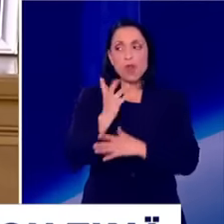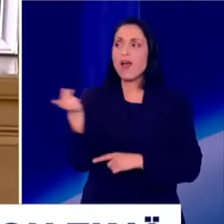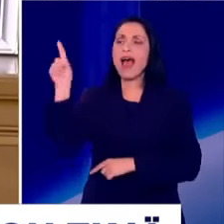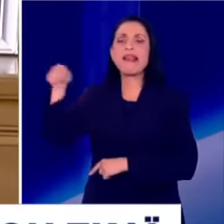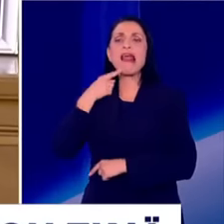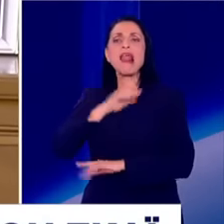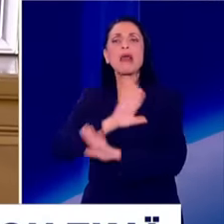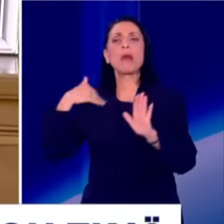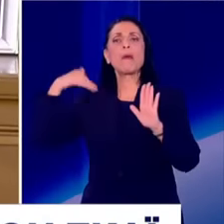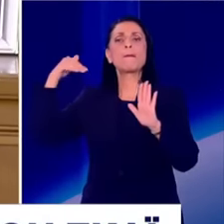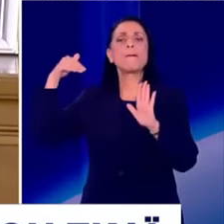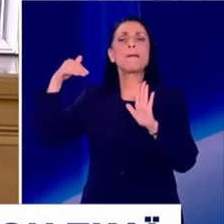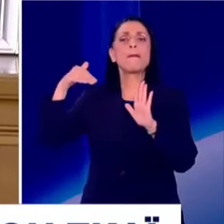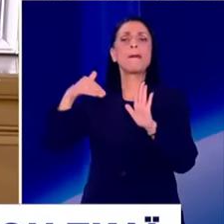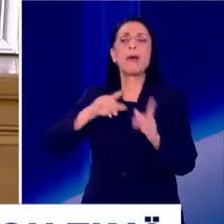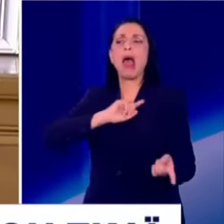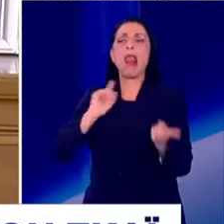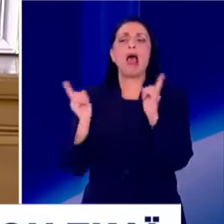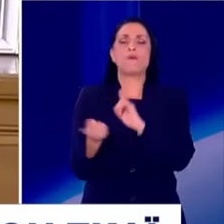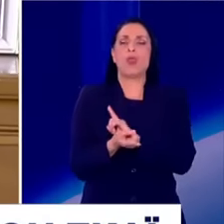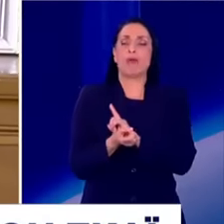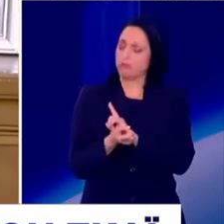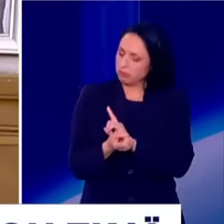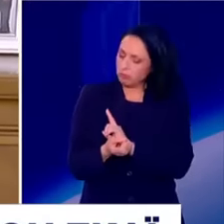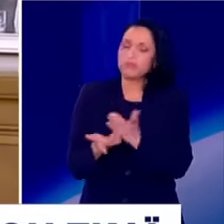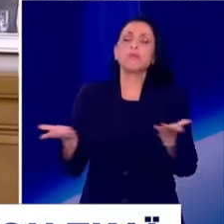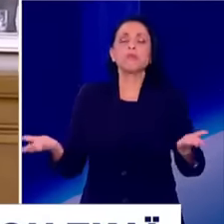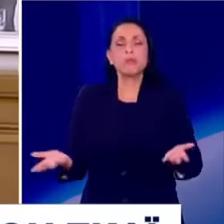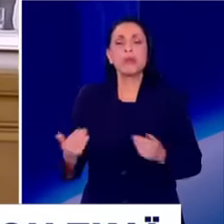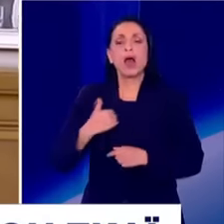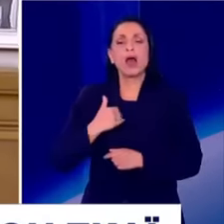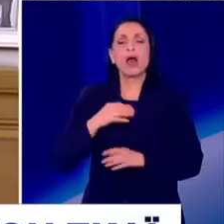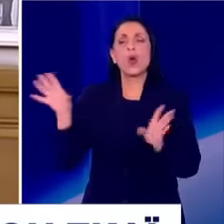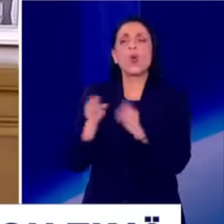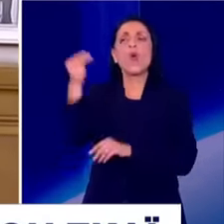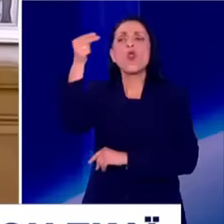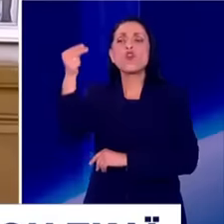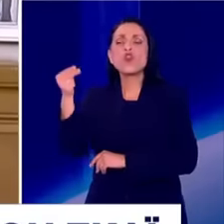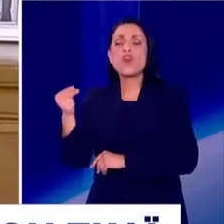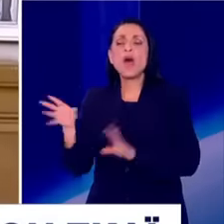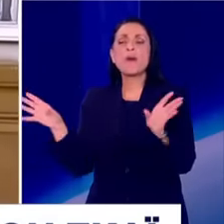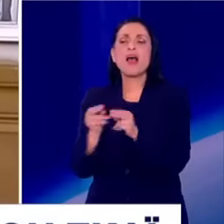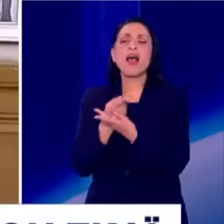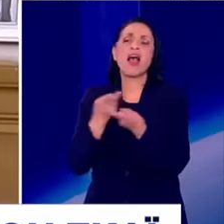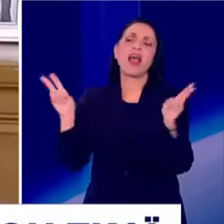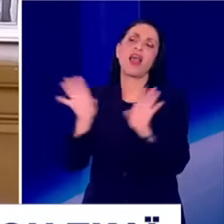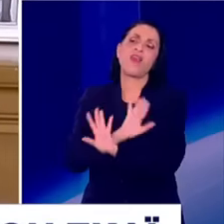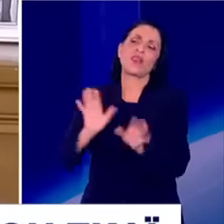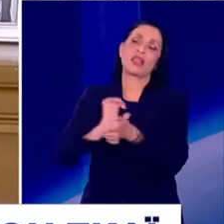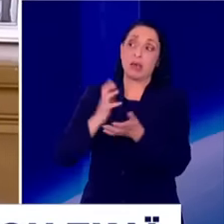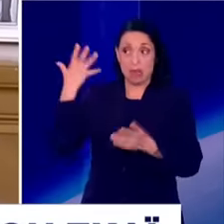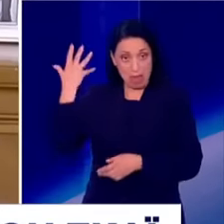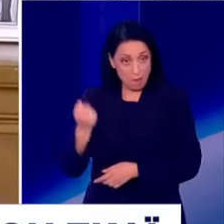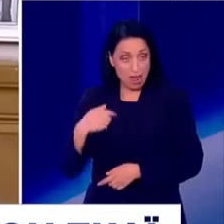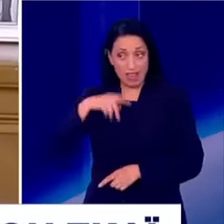ότι πηγαίνουμε στην ανάποδη κατεύθυνση. Και στο κάτω-κάτω της γραφής, ειδικά στα ζητήματα της ελευθερίας του τύπου. Πραγματικά υπάρχει Έλληνας